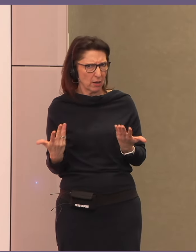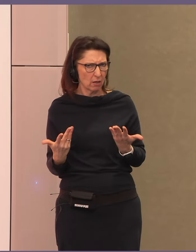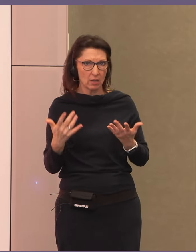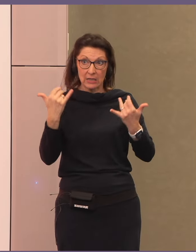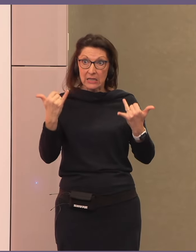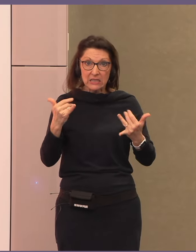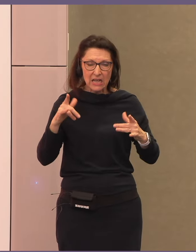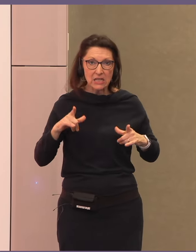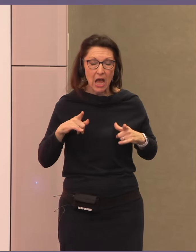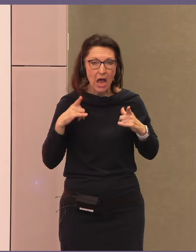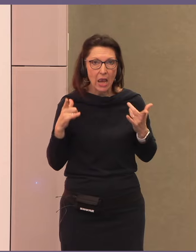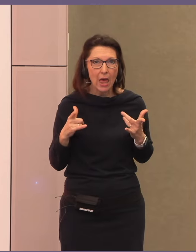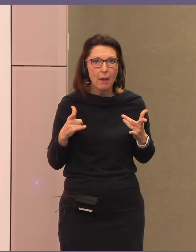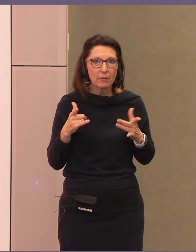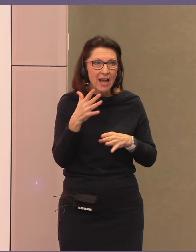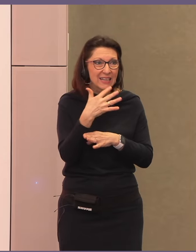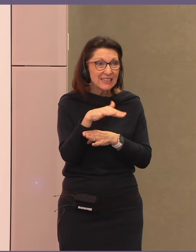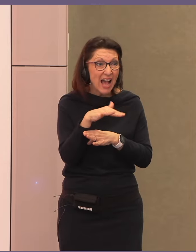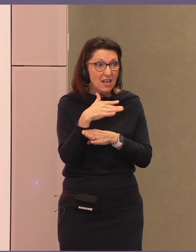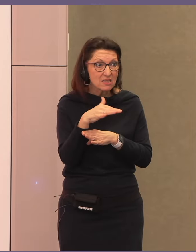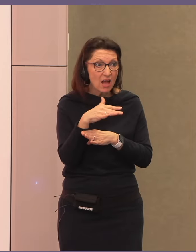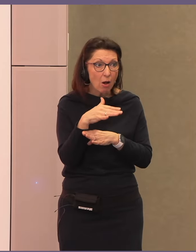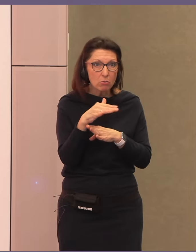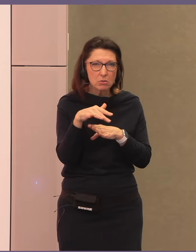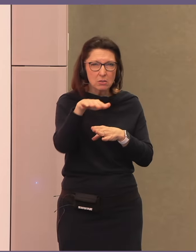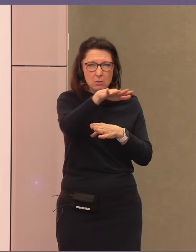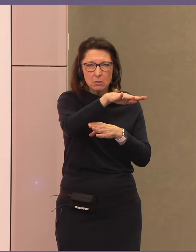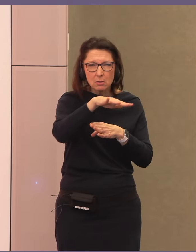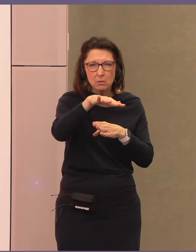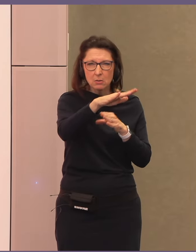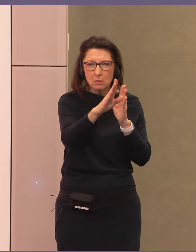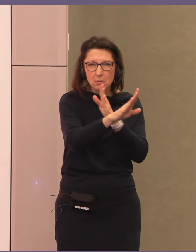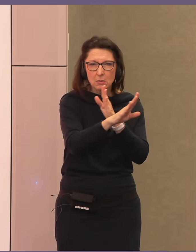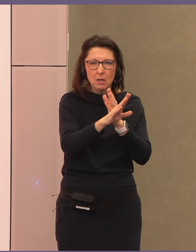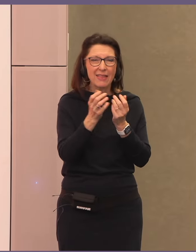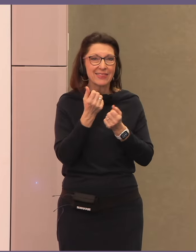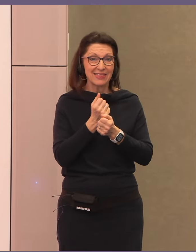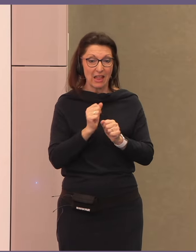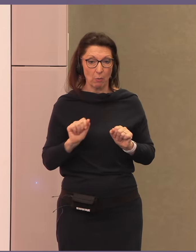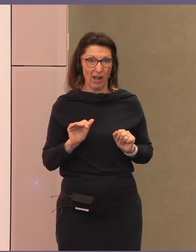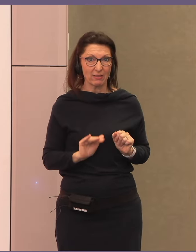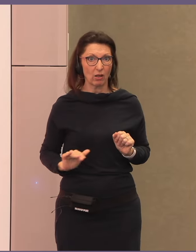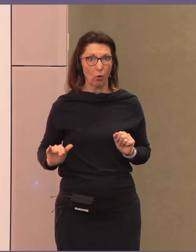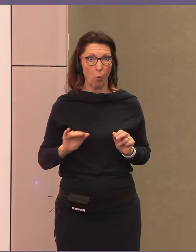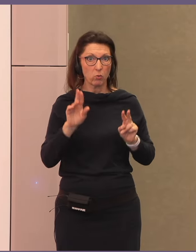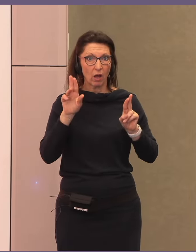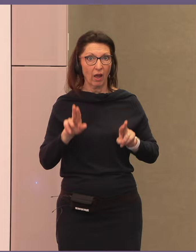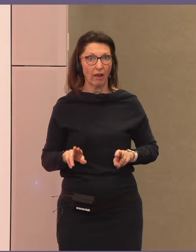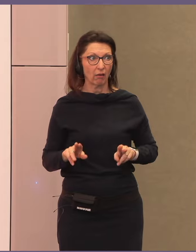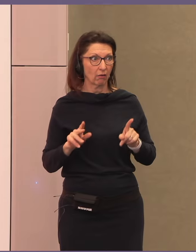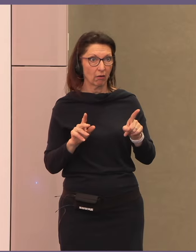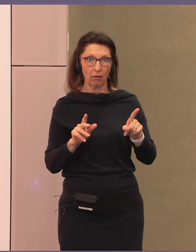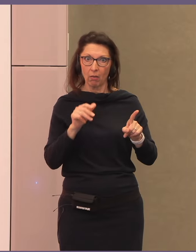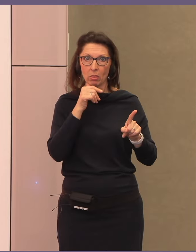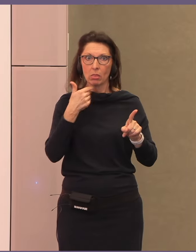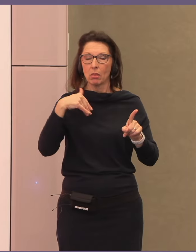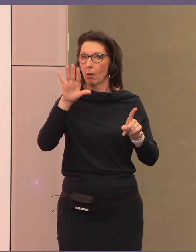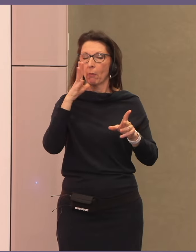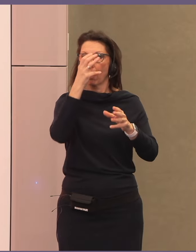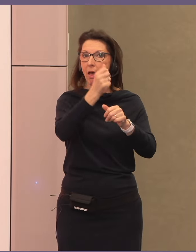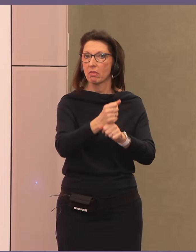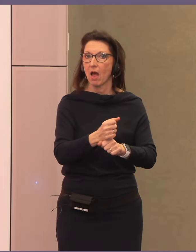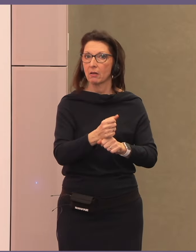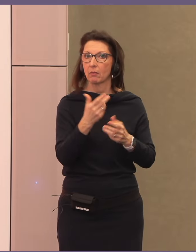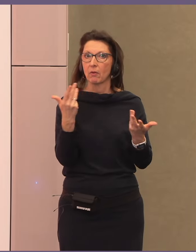in Hinterzimmern von Gasthäusern ganz offensichtlich demokratische Grundrechte gefährdet werden sollen. Alle, die die